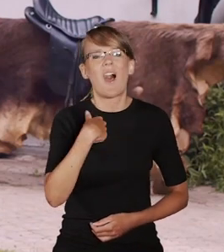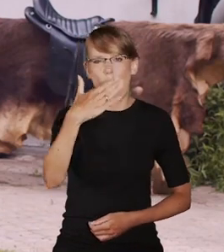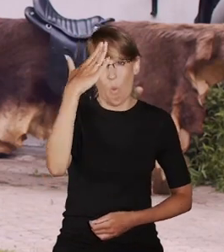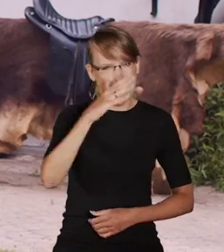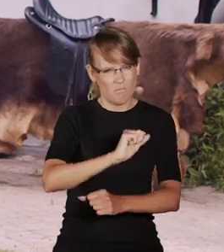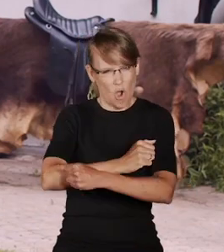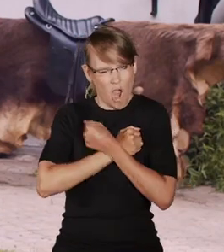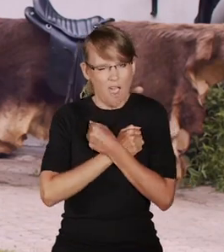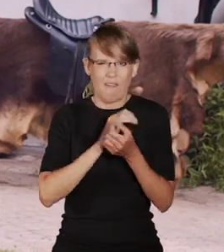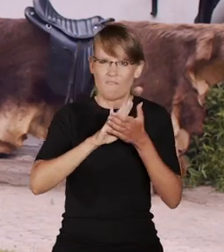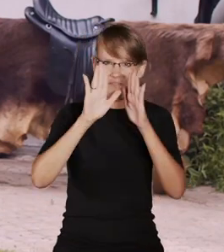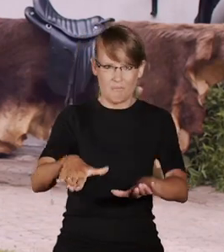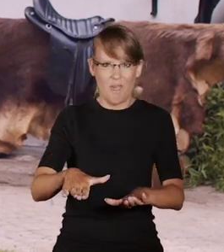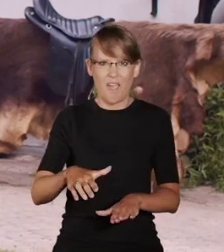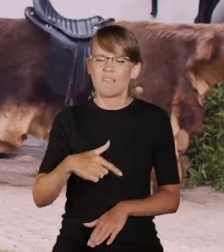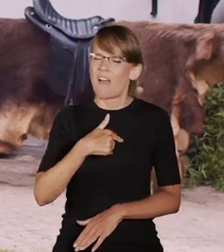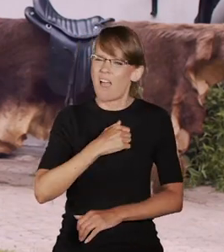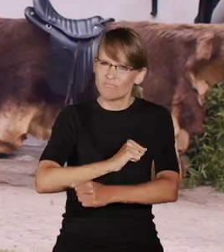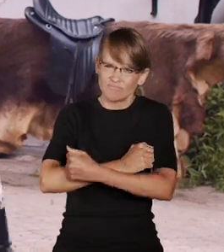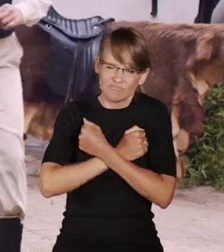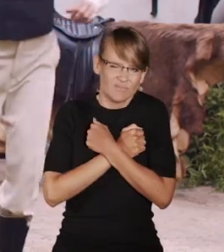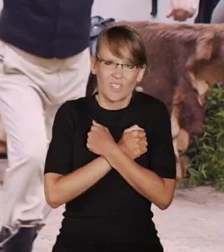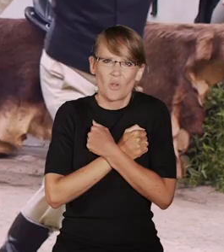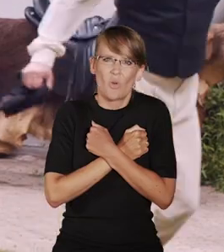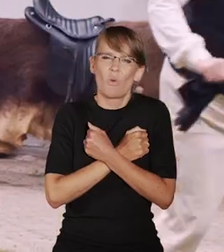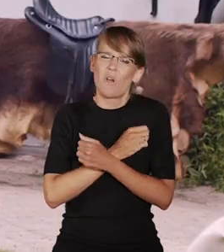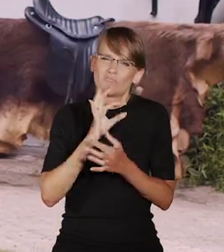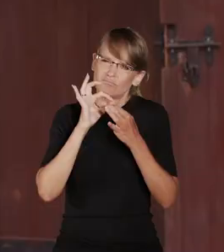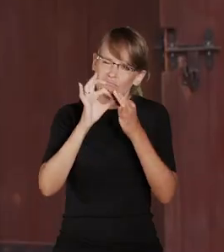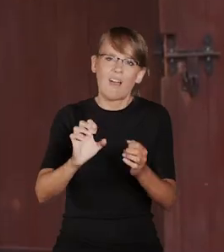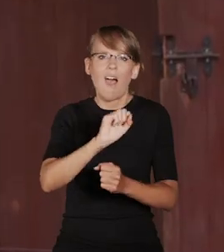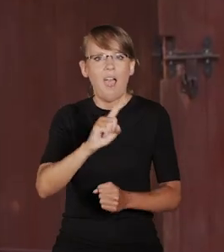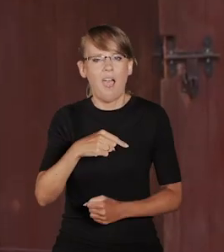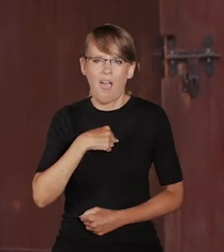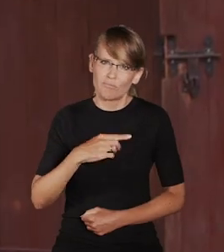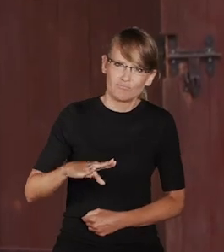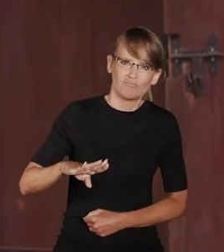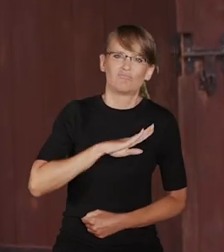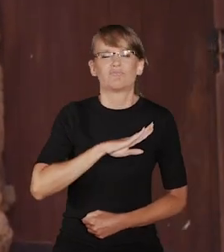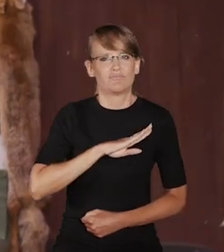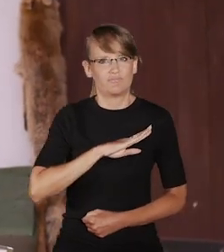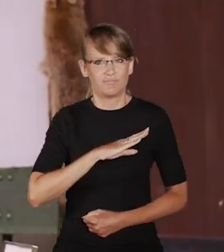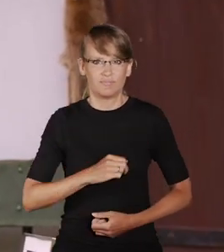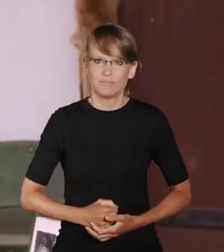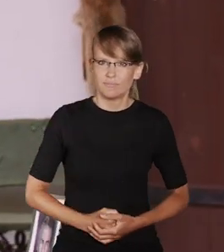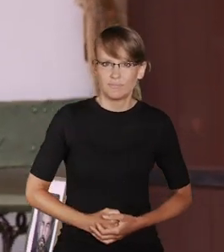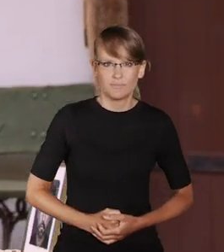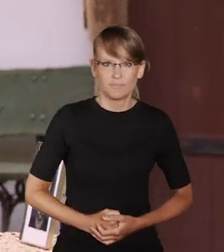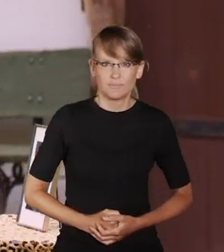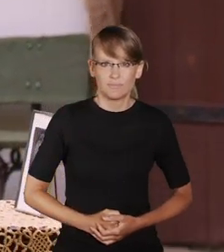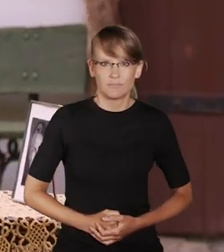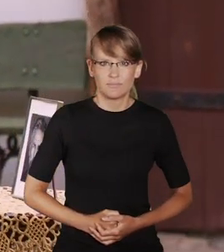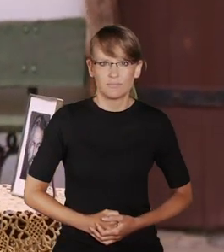to? Powiedz, że nikogo nie przyjmuje. Służę, jaśnie pani. Zobaczysz, Nikola, jak umiem kochać